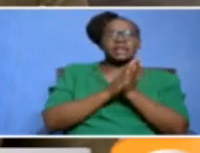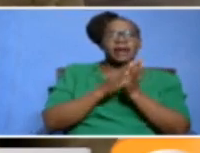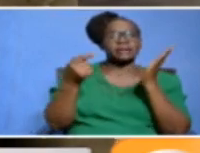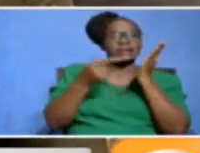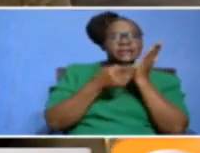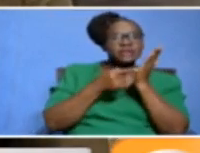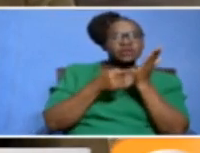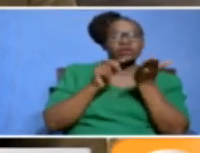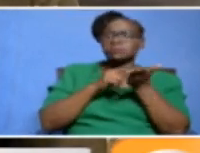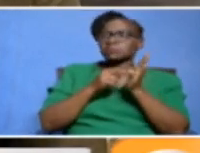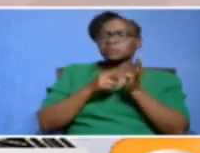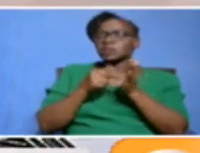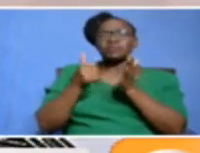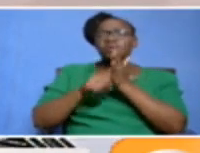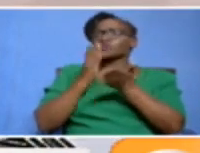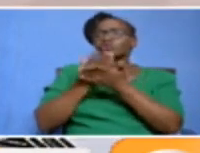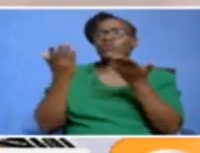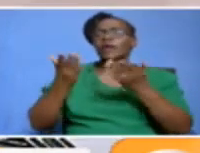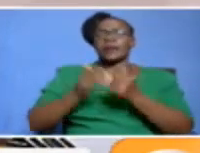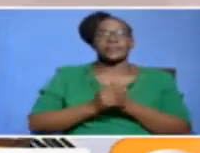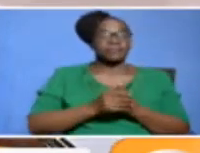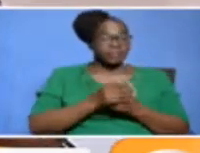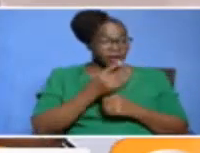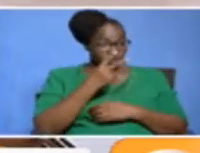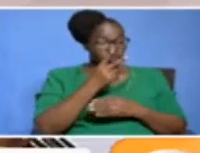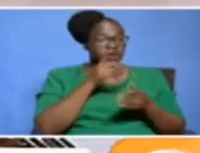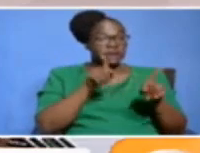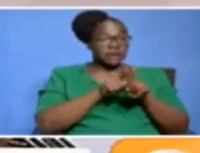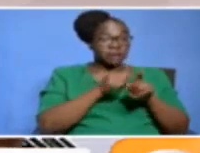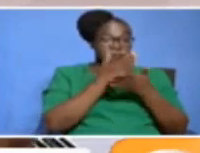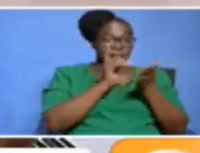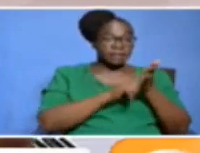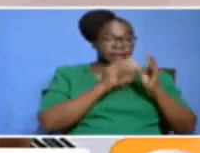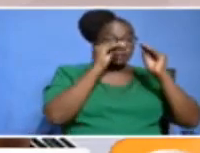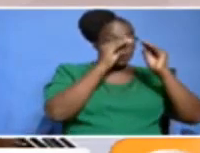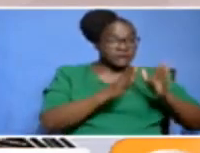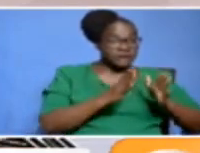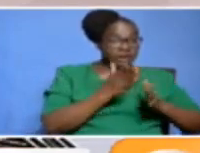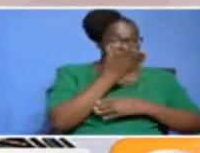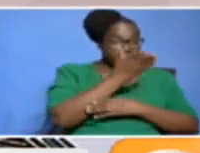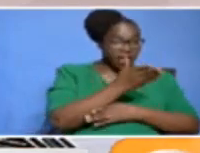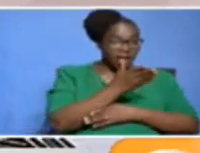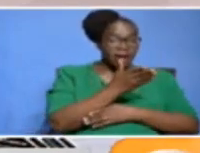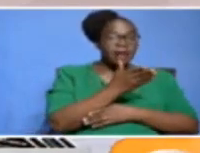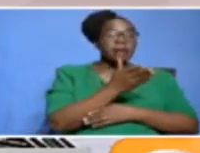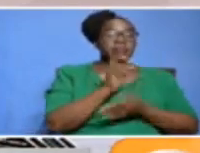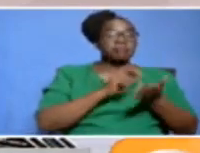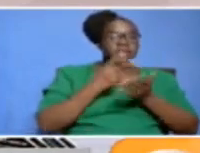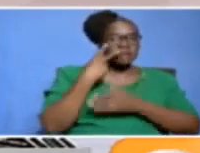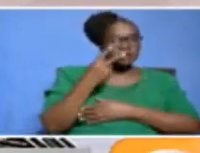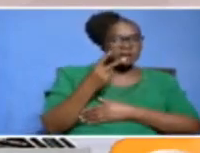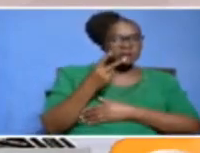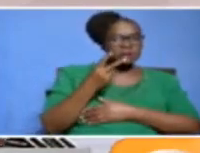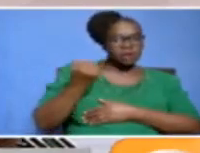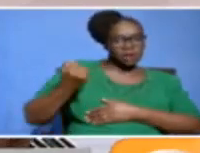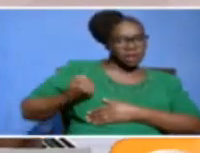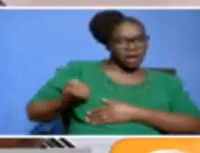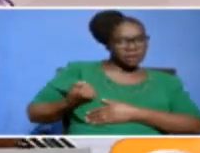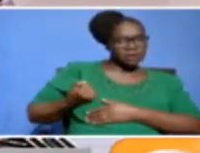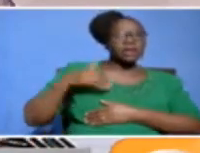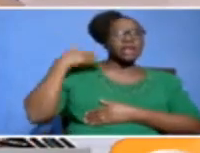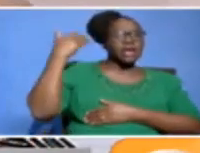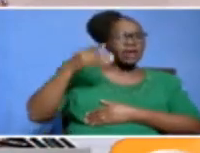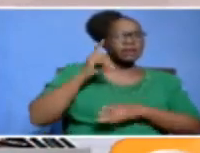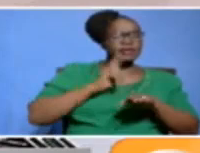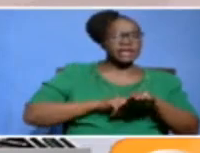sasa unaona pale anapozungumzia kama kuna walimu na mwalimu wa kike akawa pale mahali akaona wale watoto wa kike wanatumwa kipeleka vile